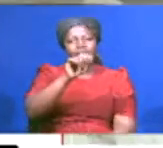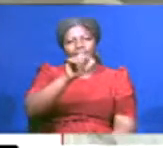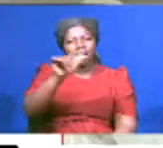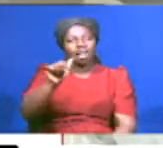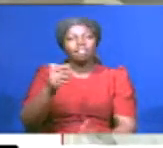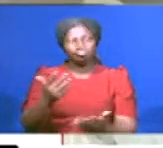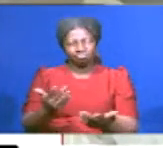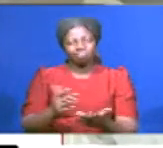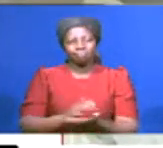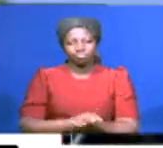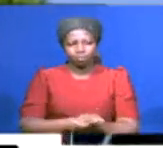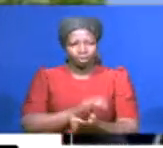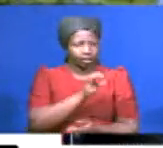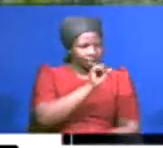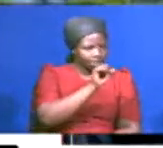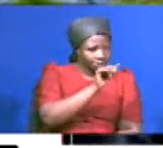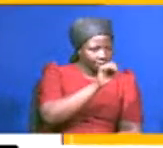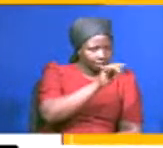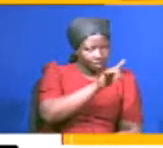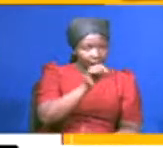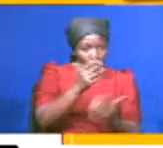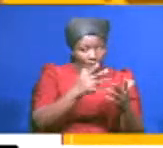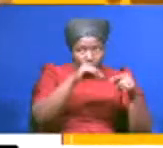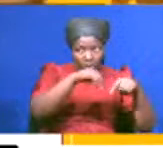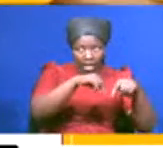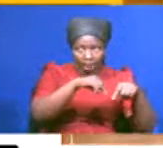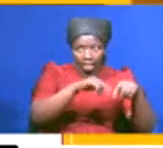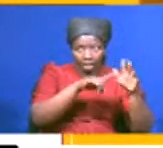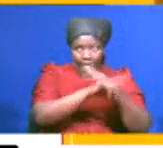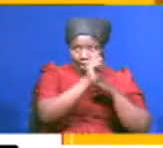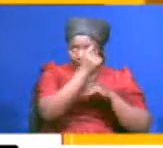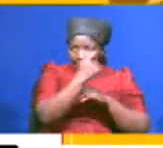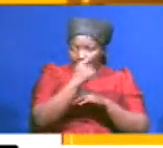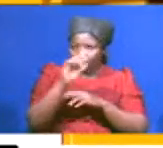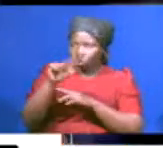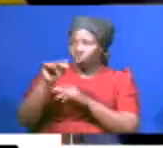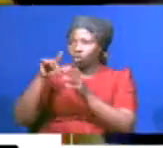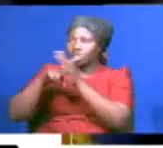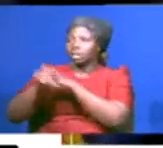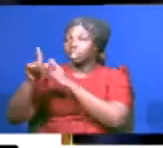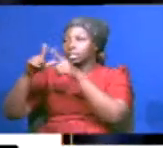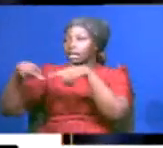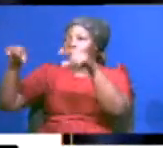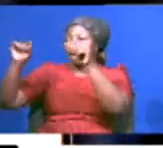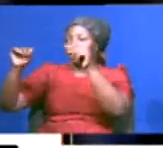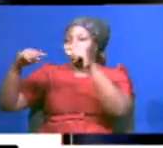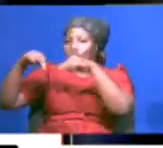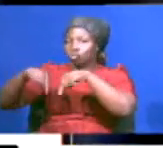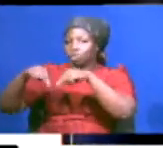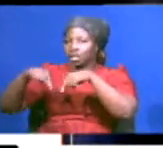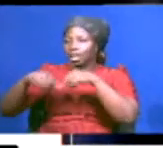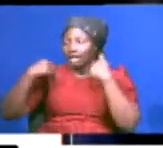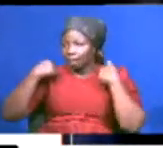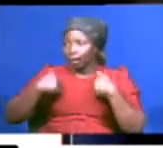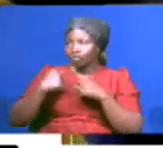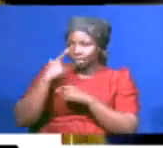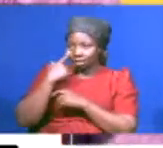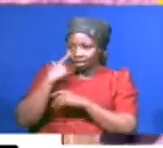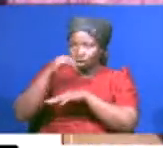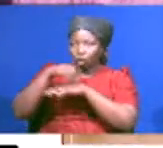Where is Stella today? Still in Kenya? Oh, she's in Japan. She's in Japan. And today, leo ni mwona katika. Katika